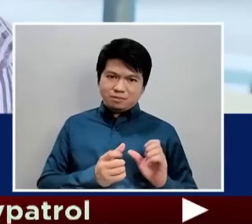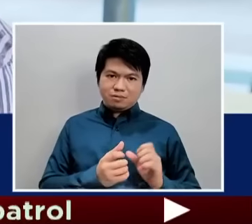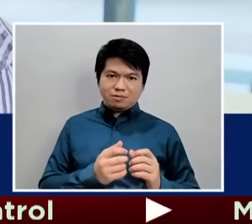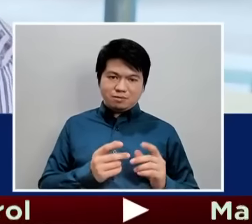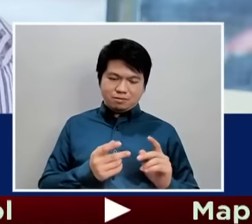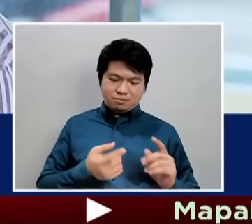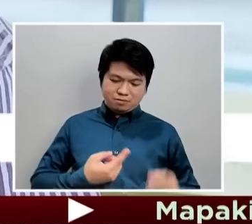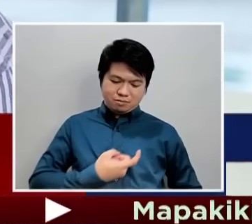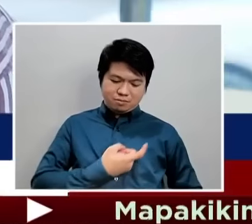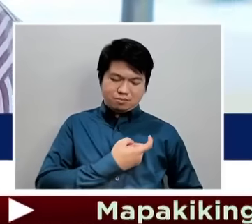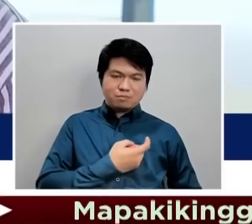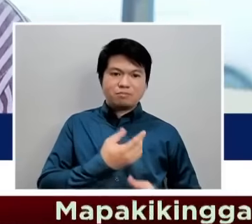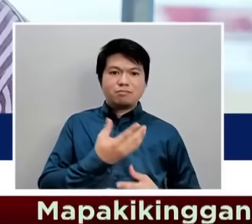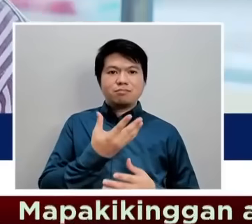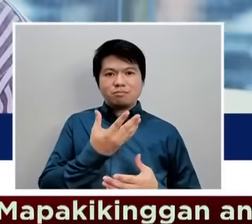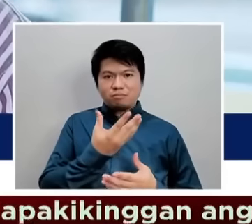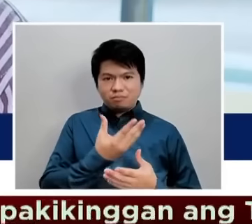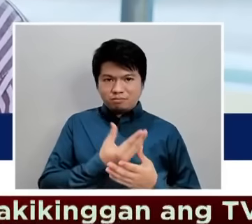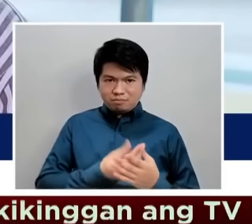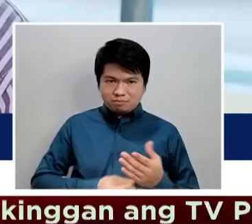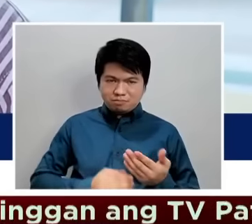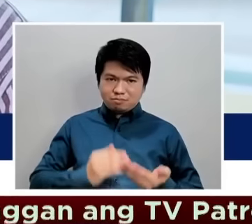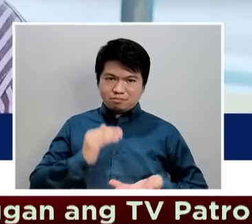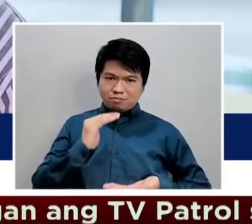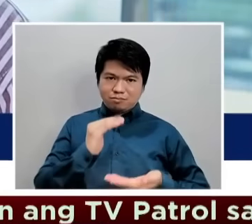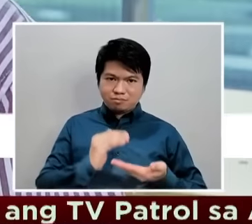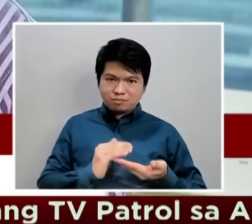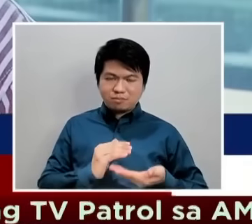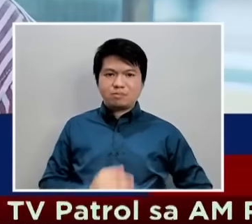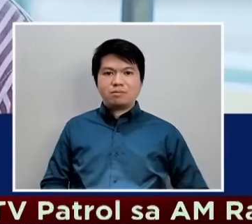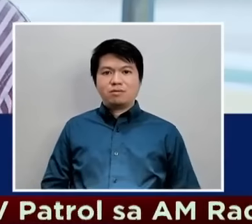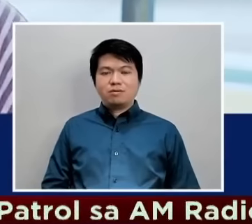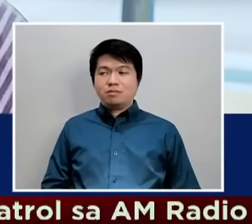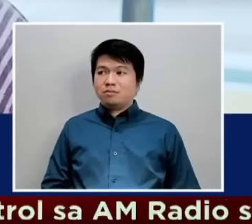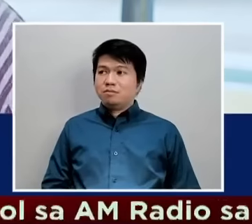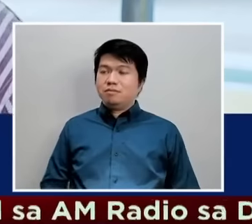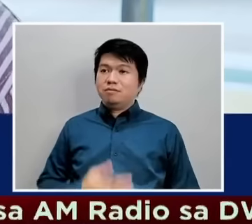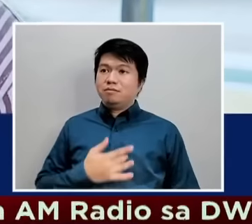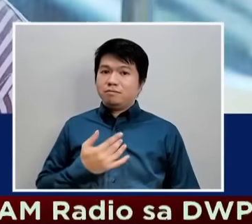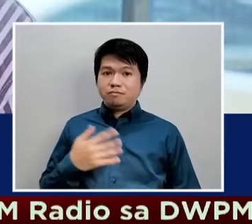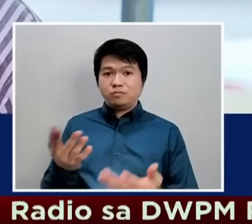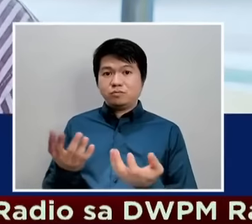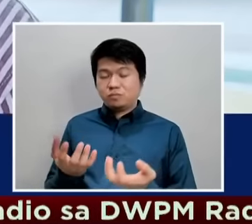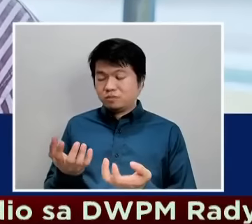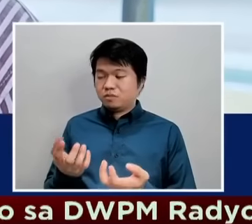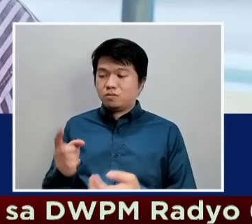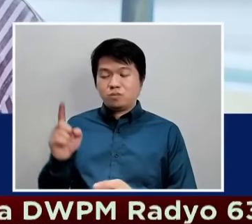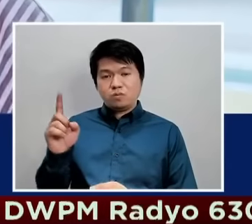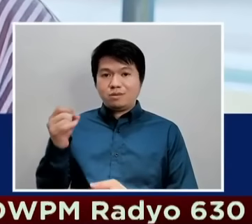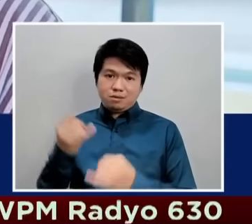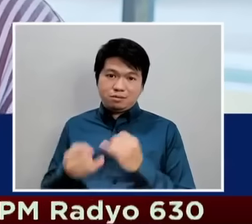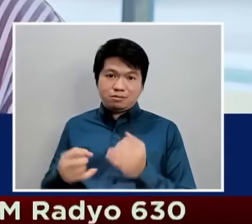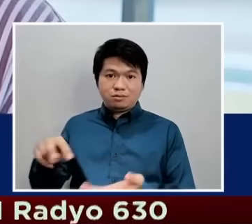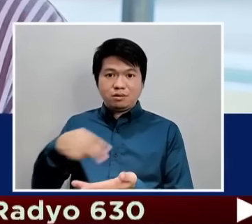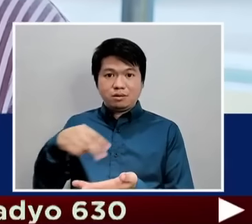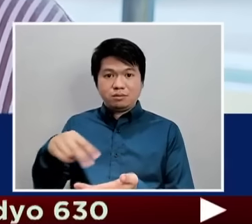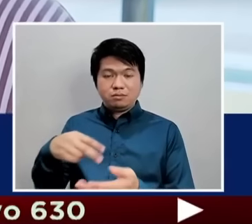like a feeling of wanting one last dance before, you